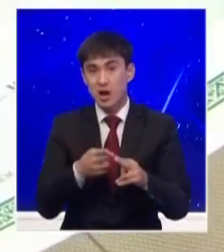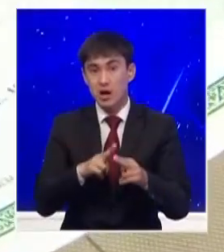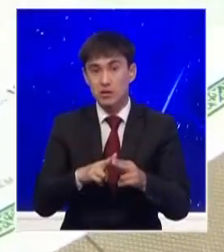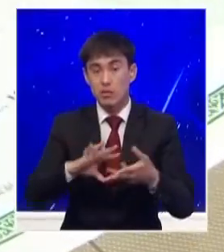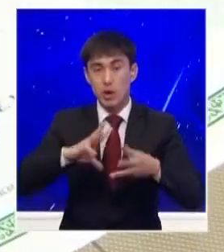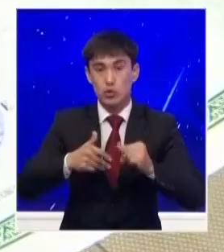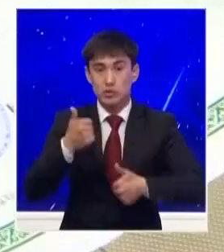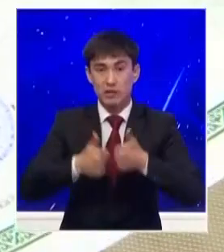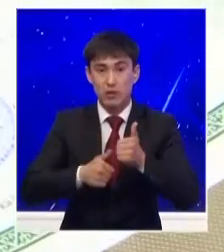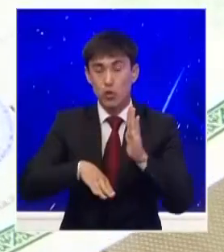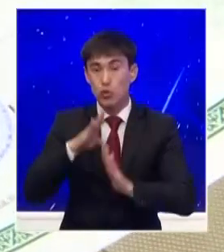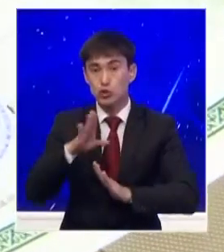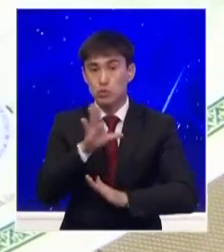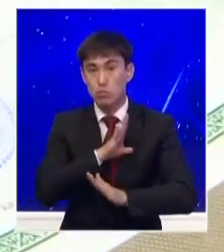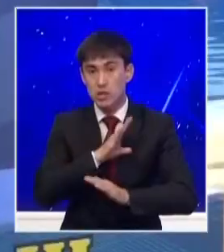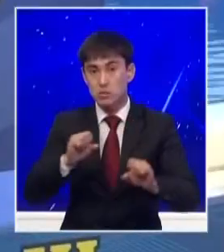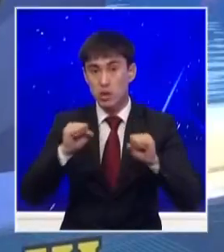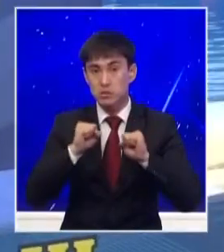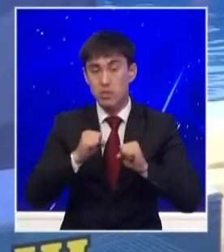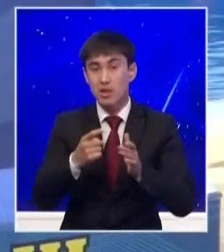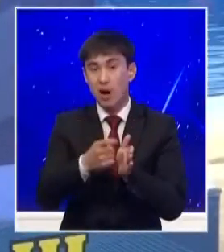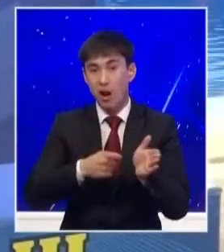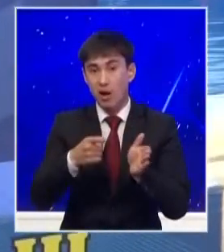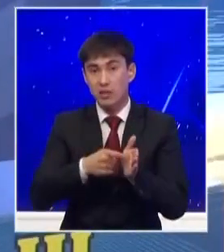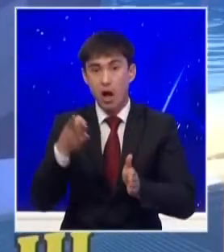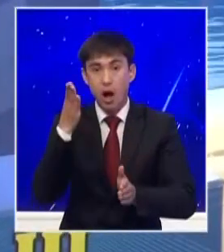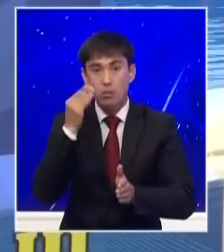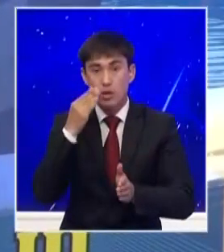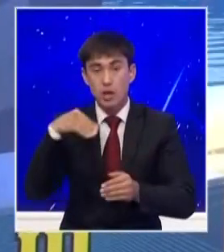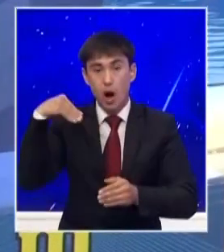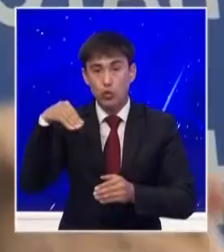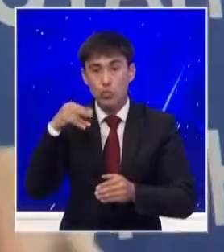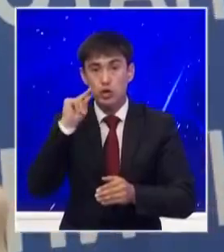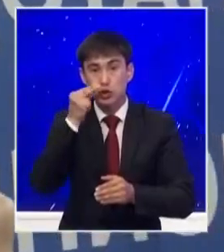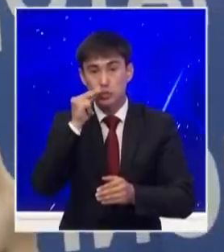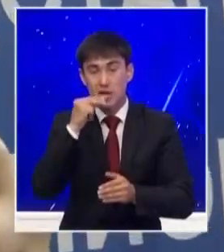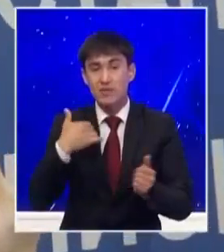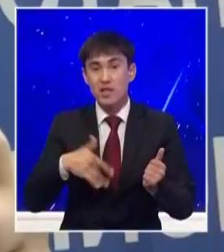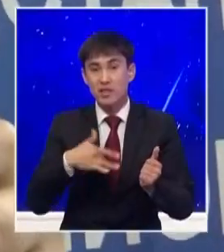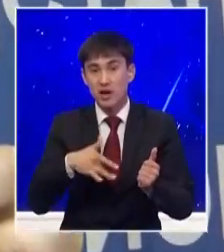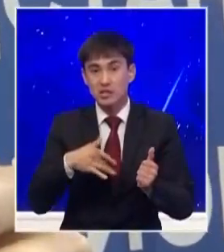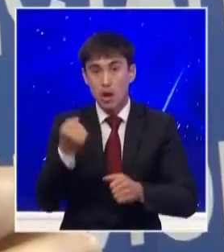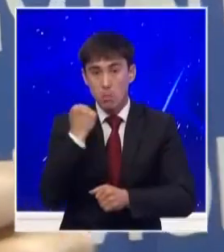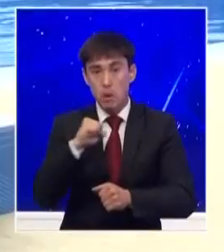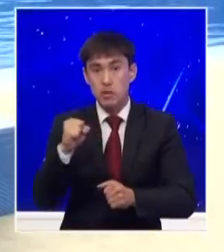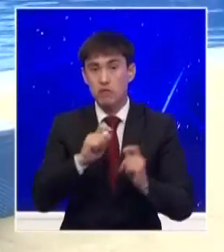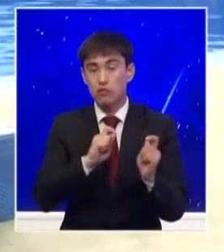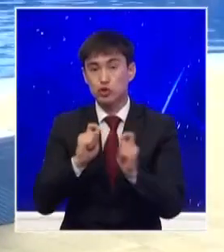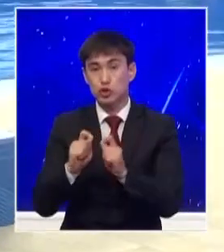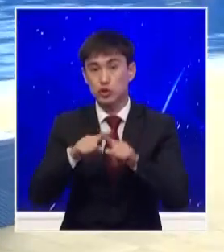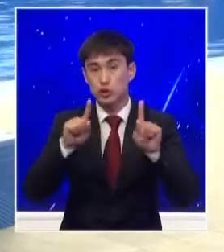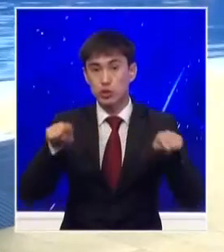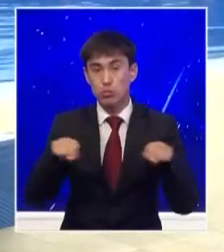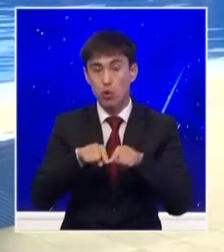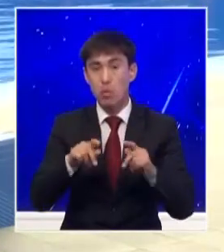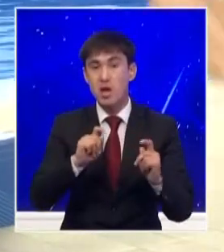По итогам соревнований лучшими стали спортсмены из Караганды, Алматы, Актобе, Шымкента и Тараза. Победителям